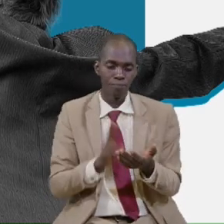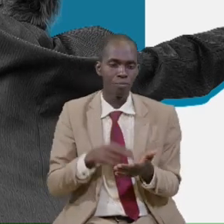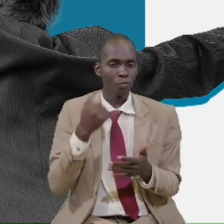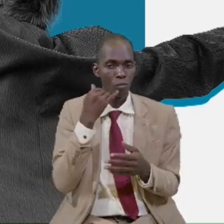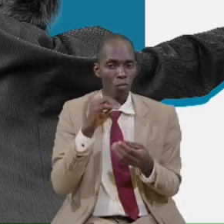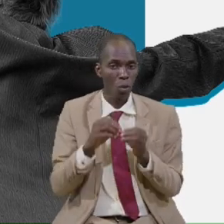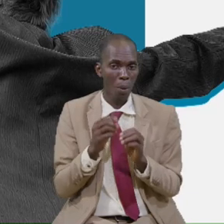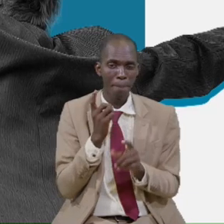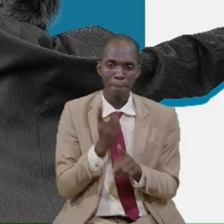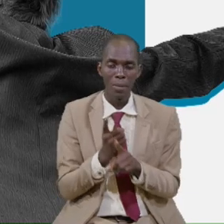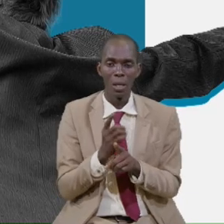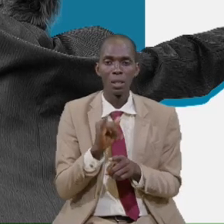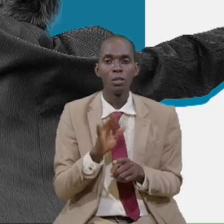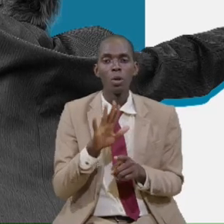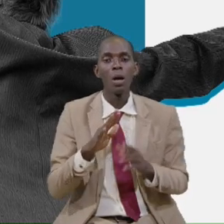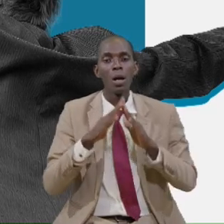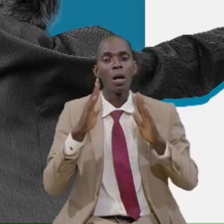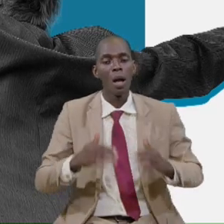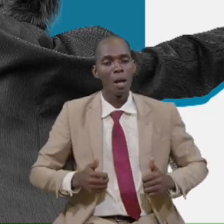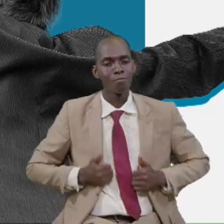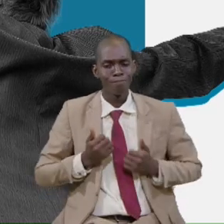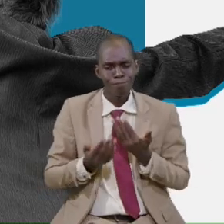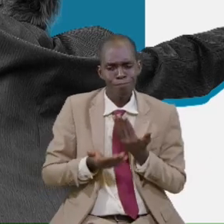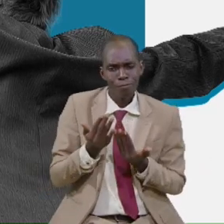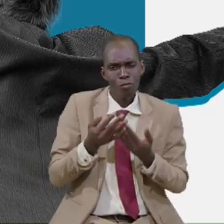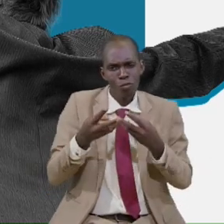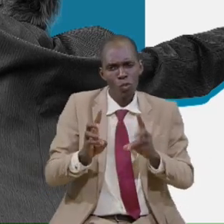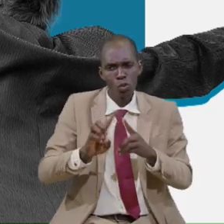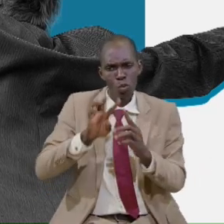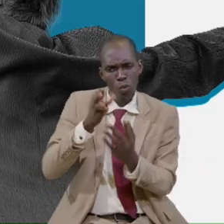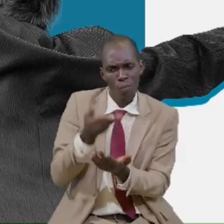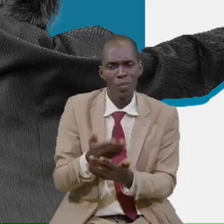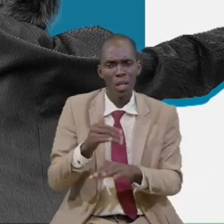vous venez de donner votre vie au Seigneur après le message du pasteur,